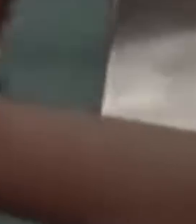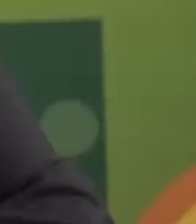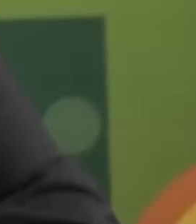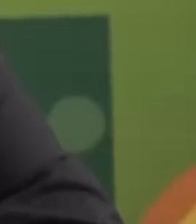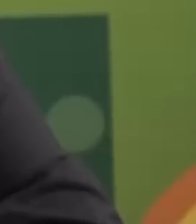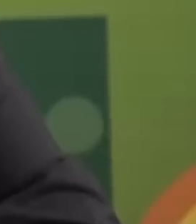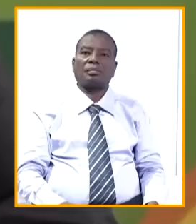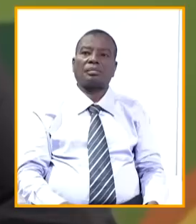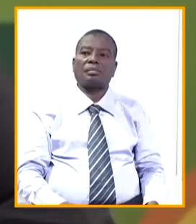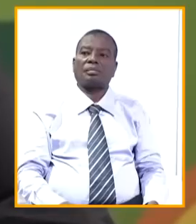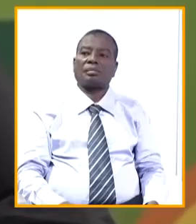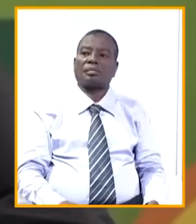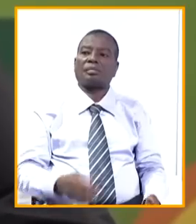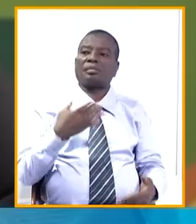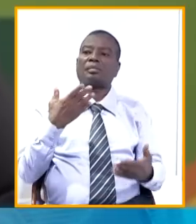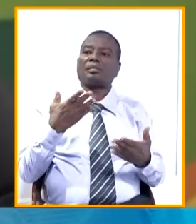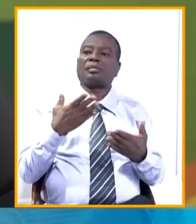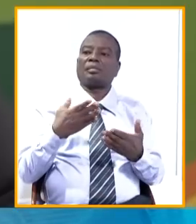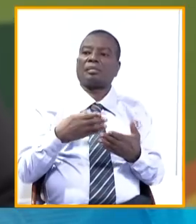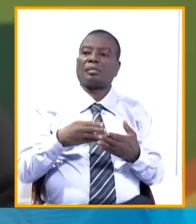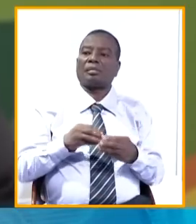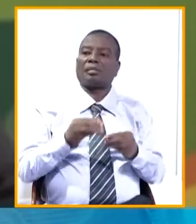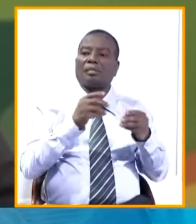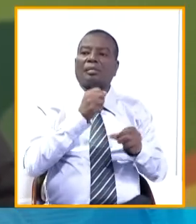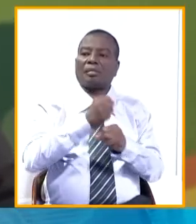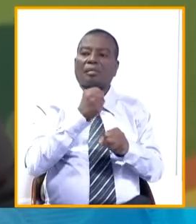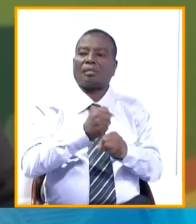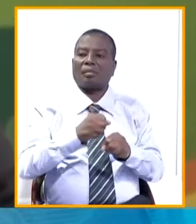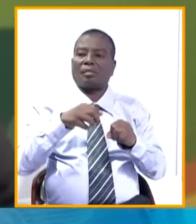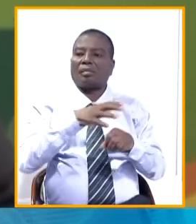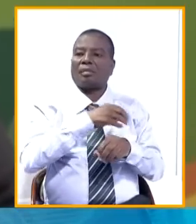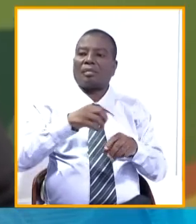mise en œuvre du tandem agriculture-élevage